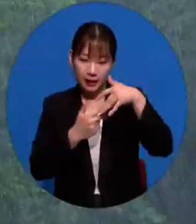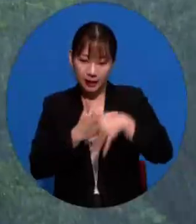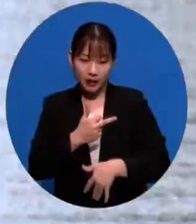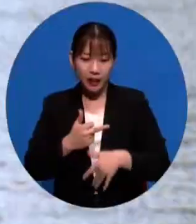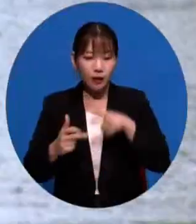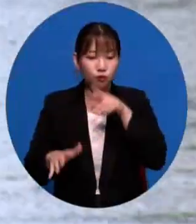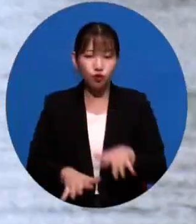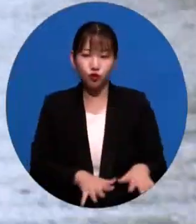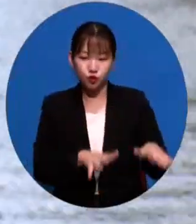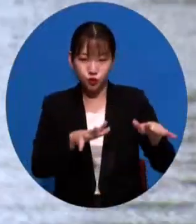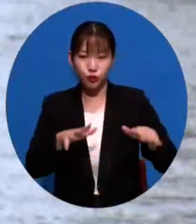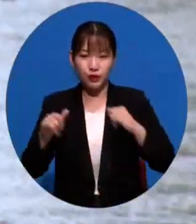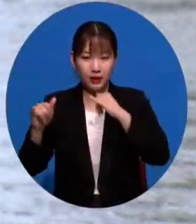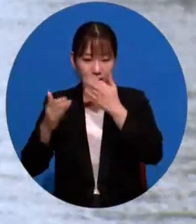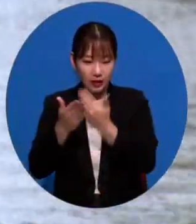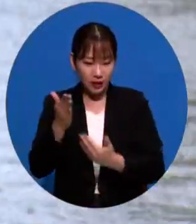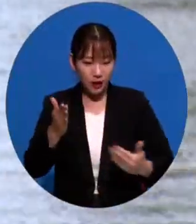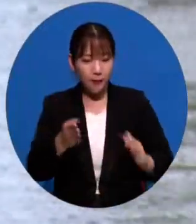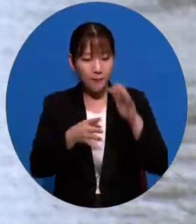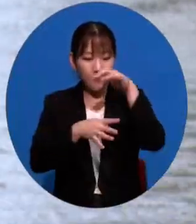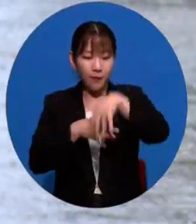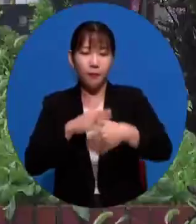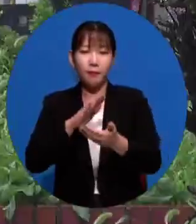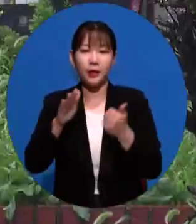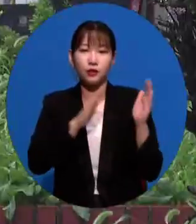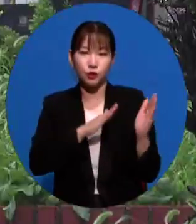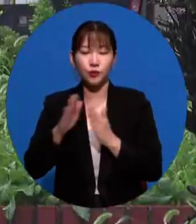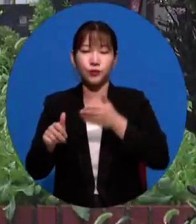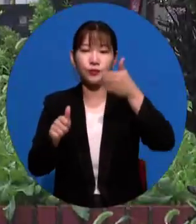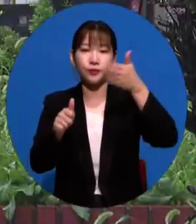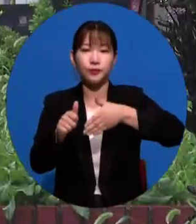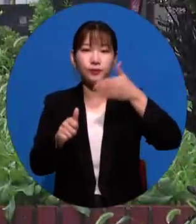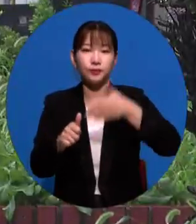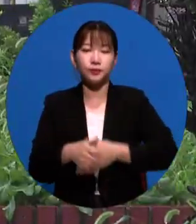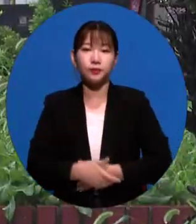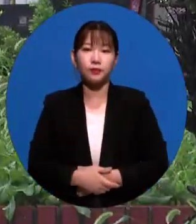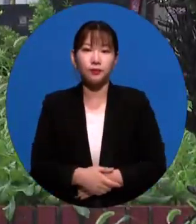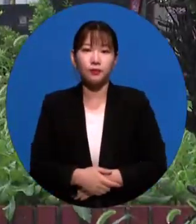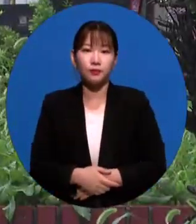침수, 하천 범람 등에 대비해 줄 것을 당부했습니다. MBC 뉴스 서희령입니다.